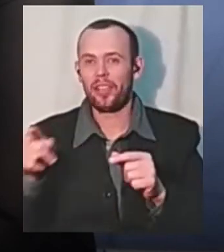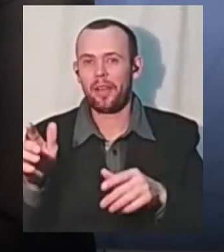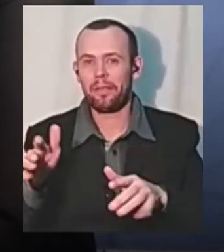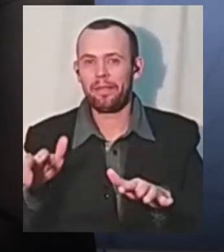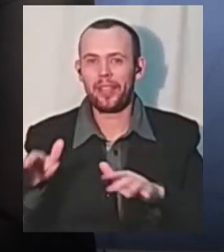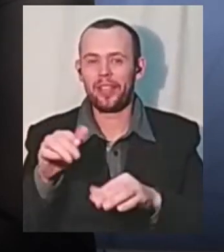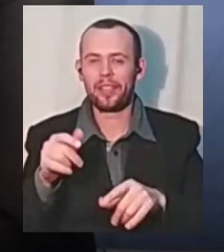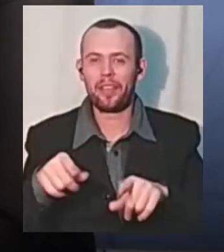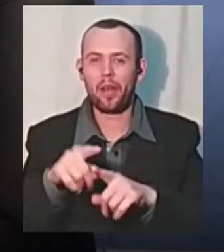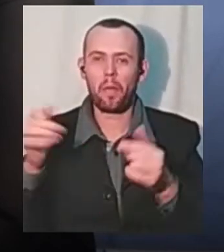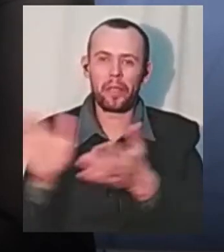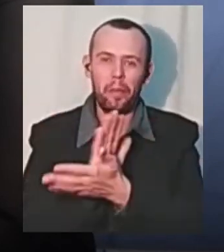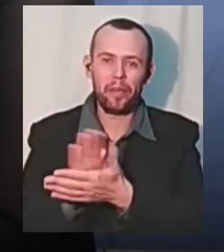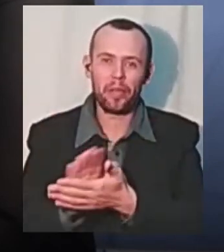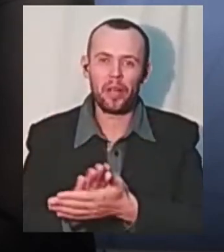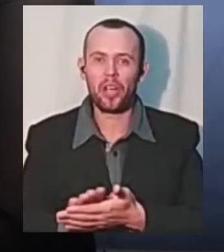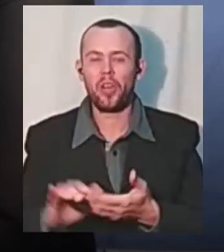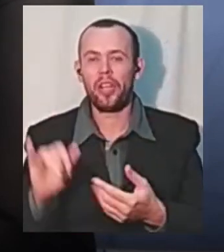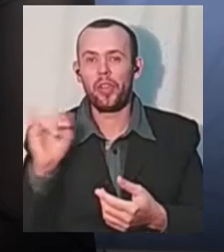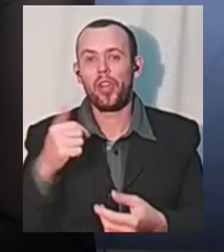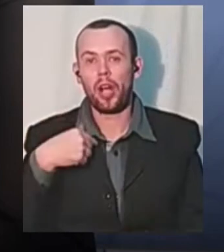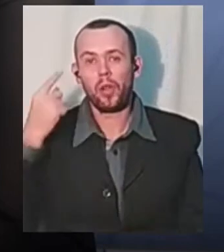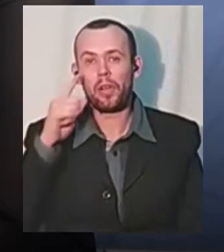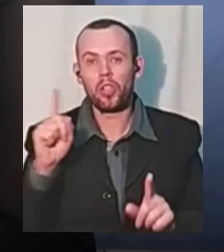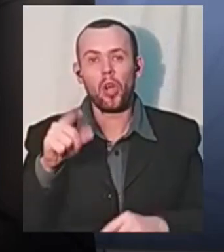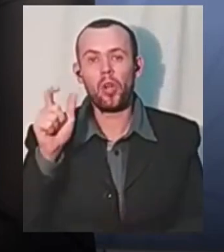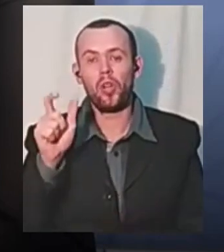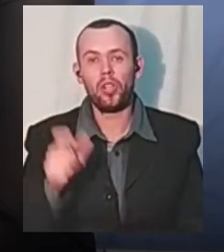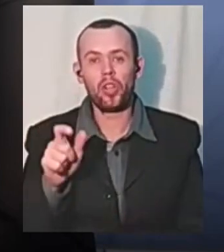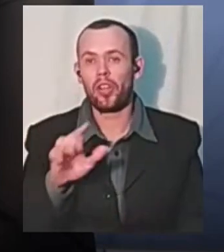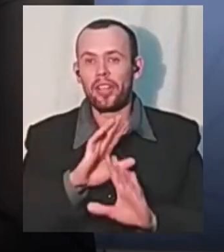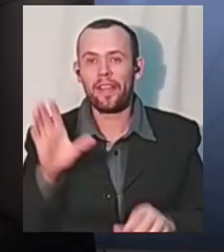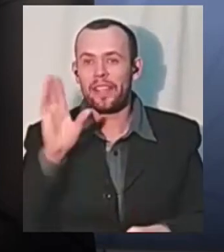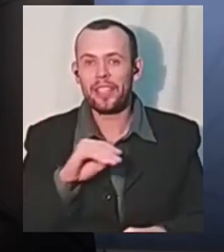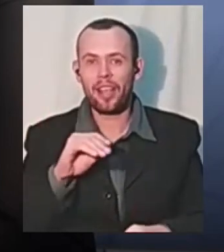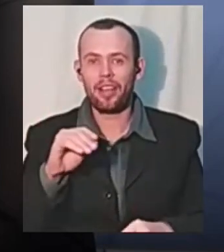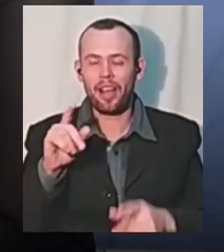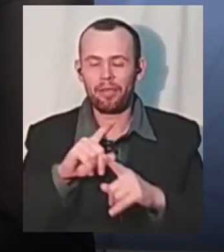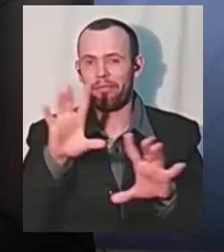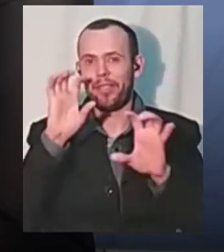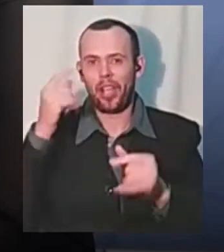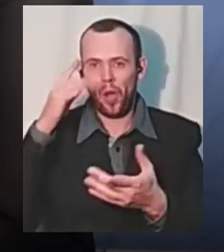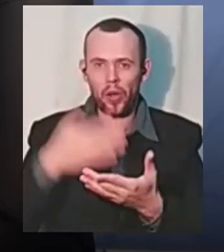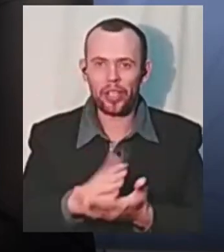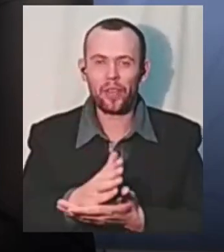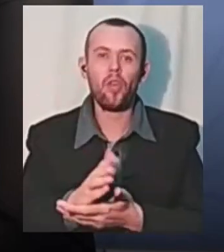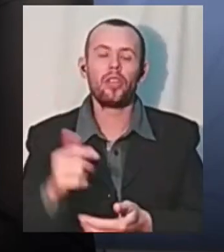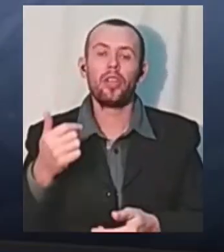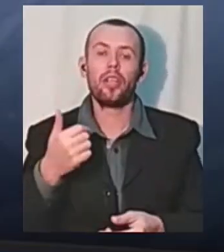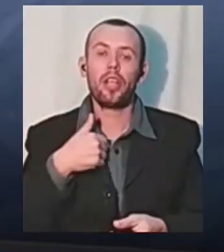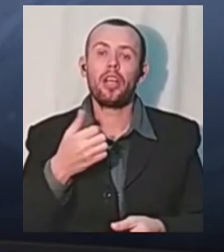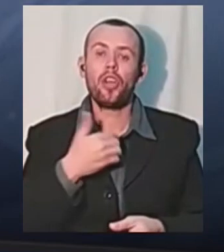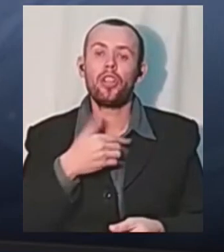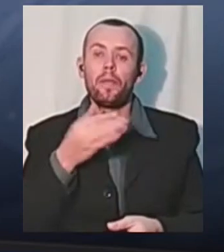автівок прибирають. І я думаю, що люди ще не встигли оговтатися, зорієнтуватися. Я ще хотів би тут сказати,